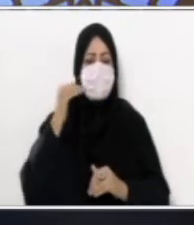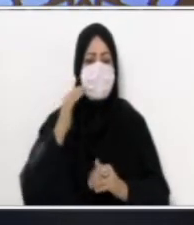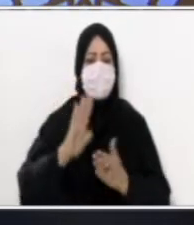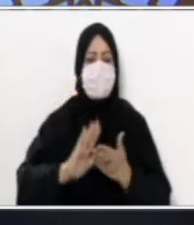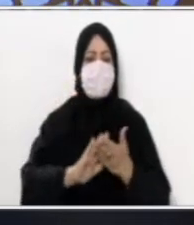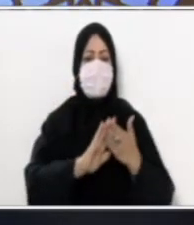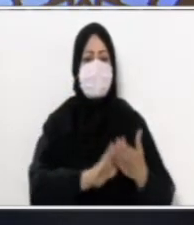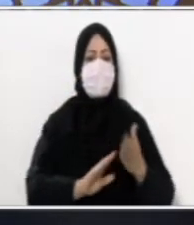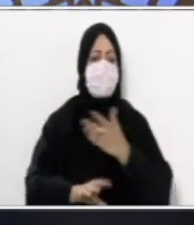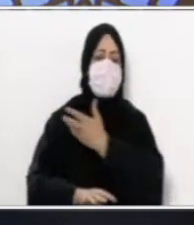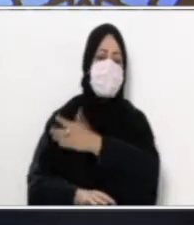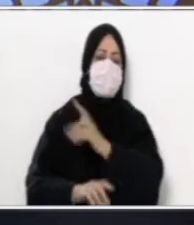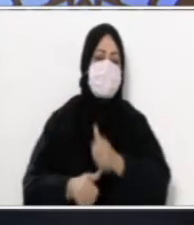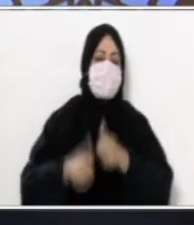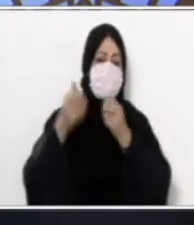يرحم والديهم ويبارك فيهم.